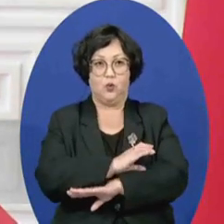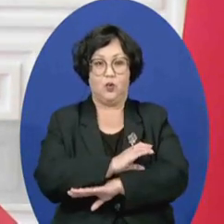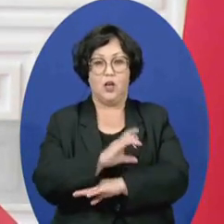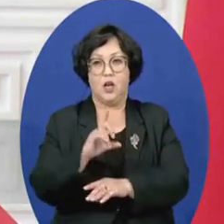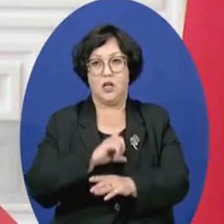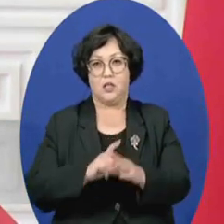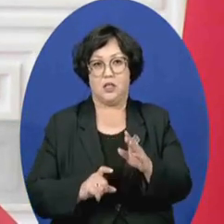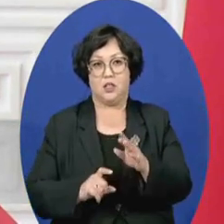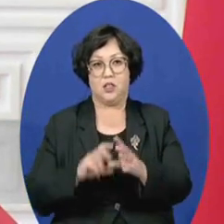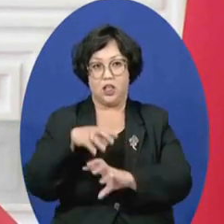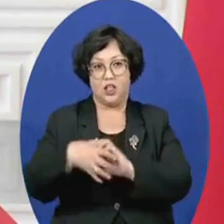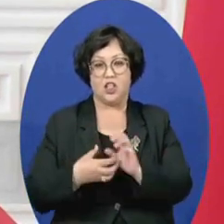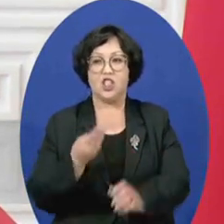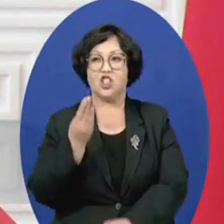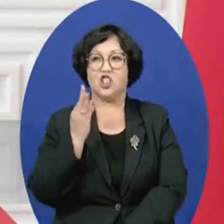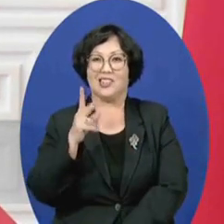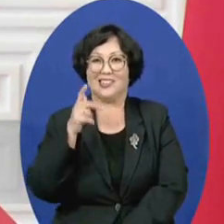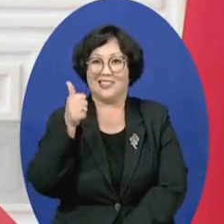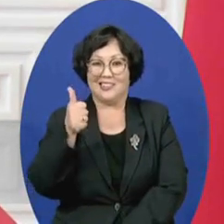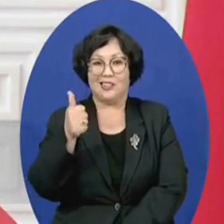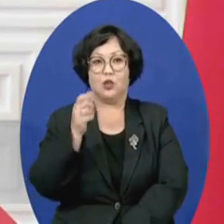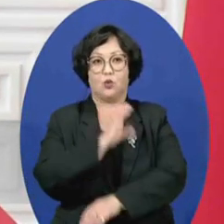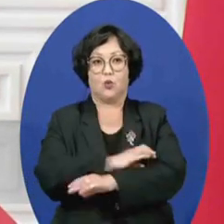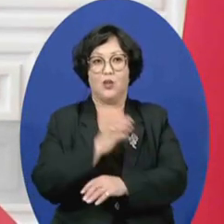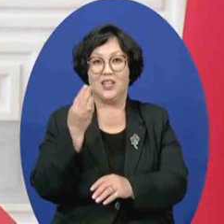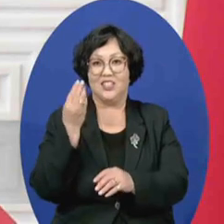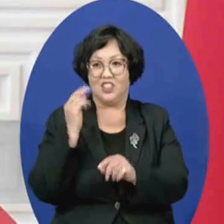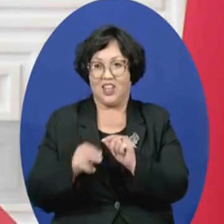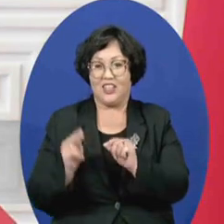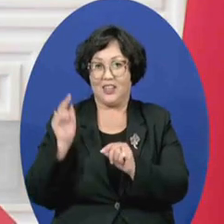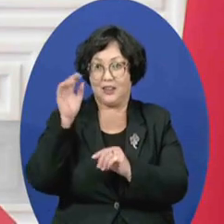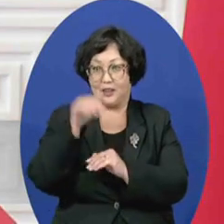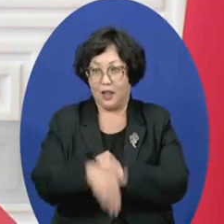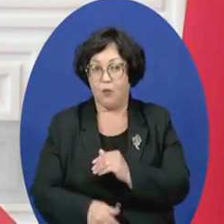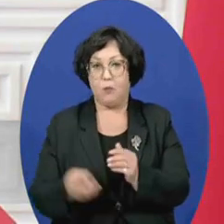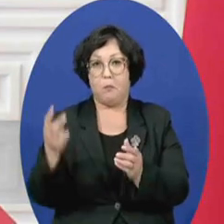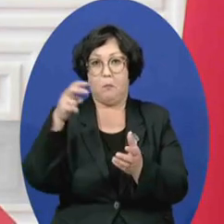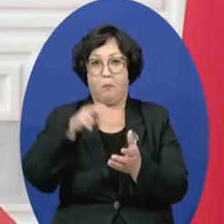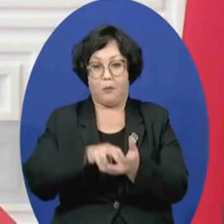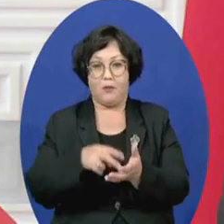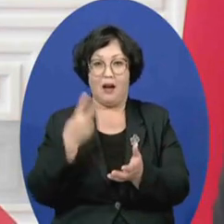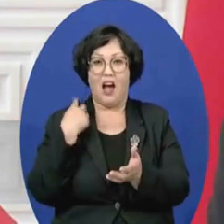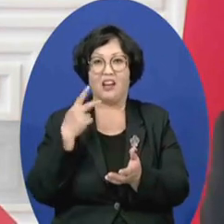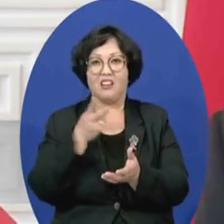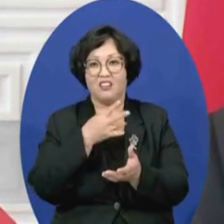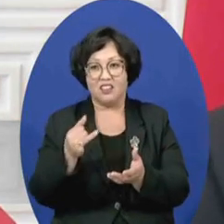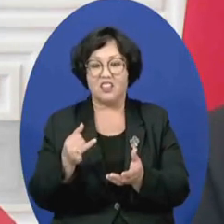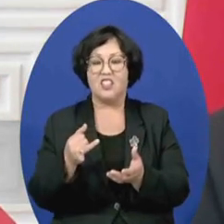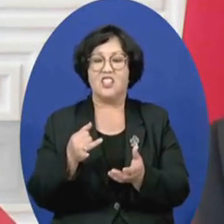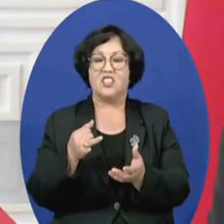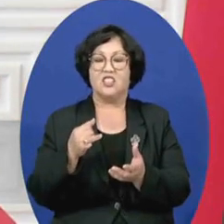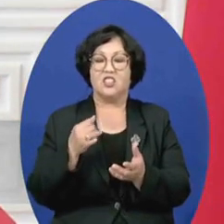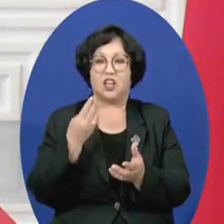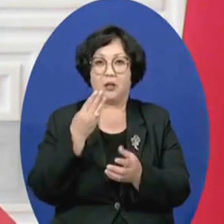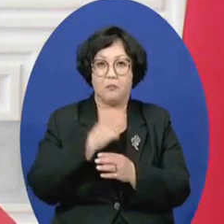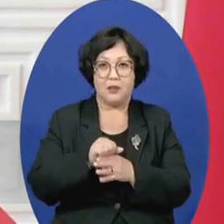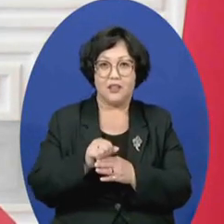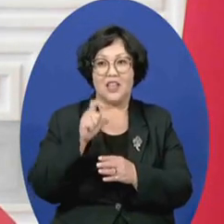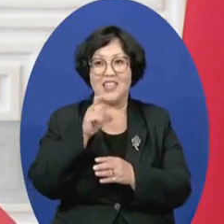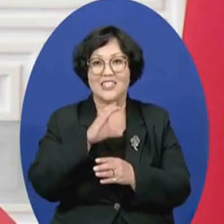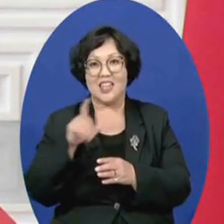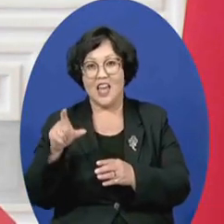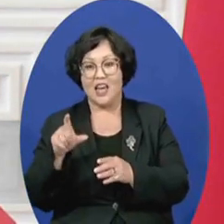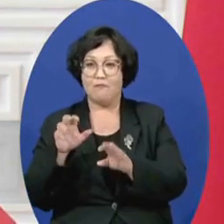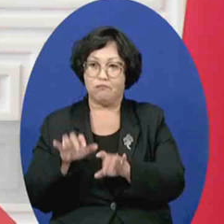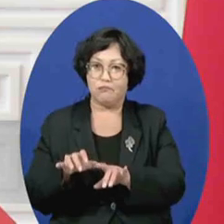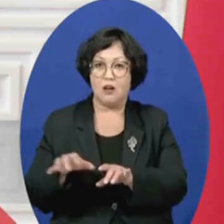төхийн хэмжээний төхийн шилдэг сургуулиудын босгыг давах англины хэлний бэлтгэл тийм ээ нөгөө ишээ бичих бусад одоо шаардлагатай